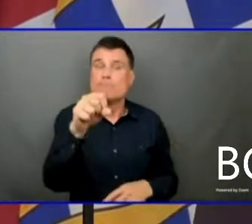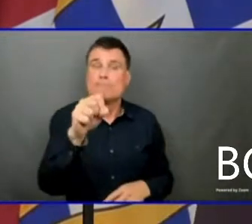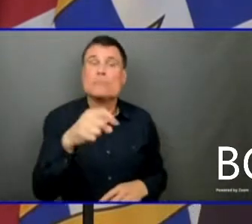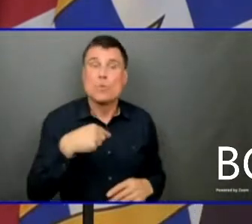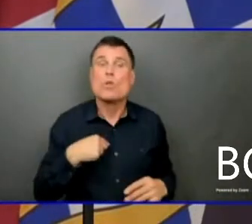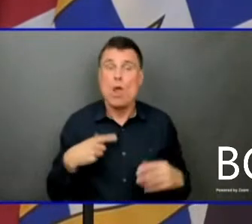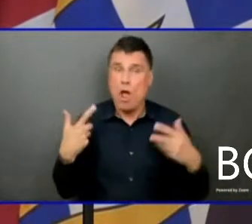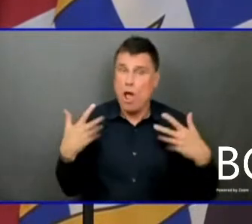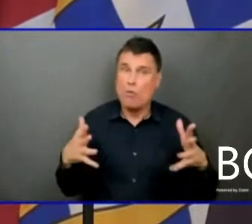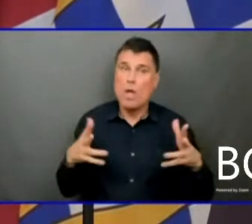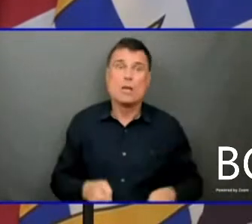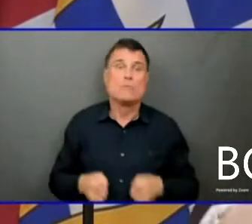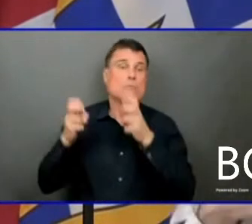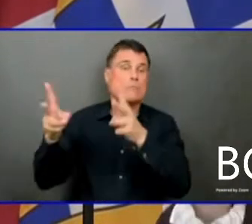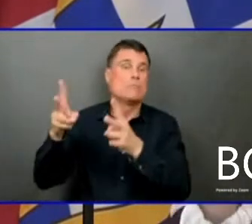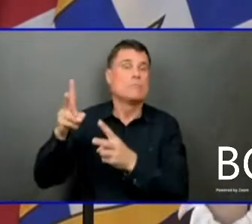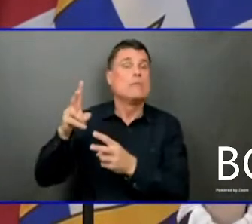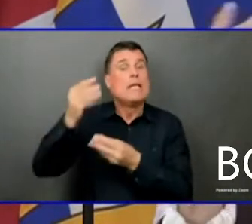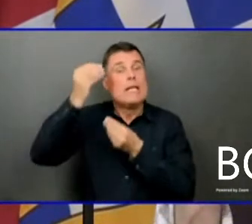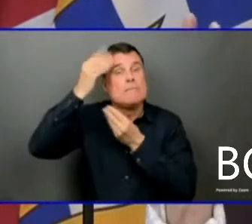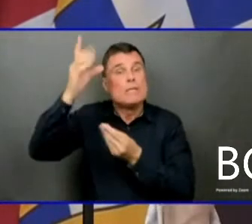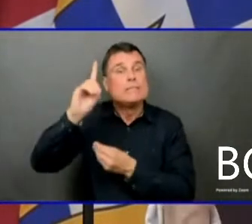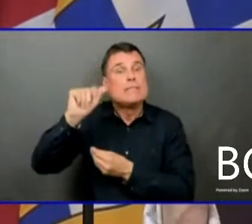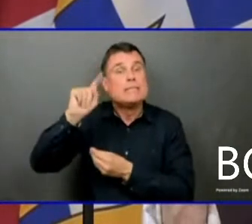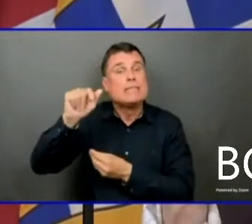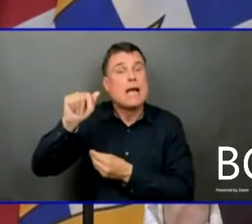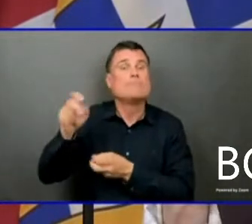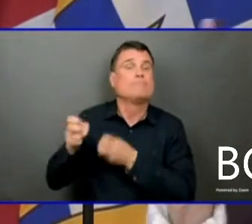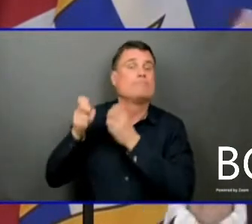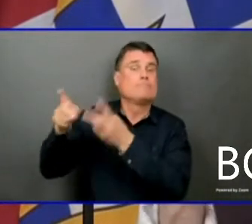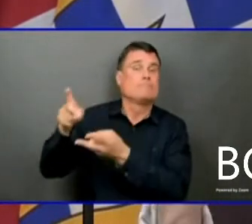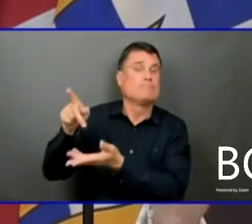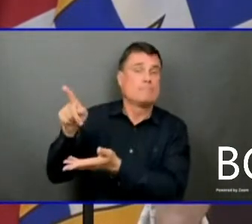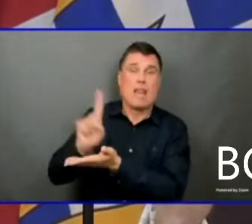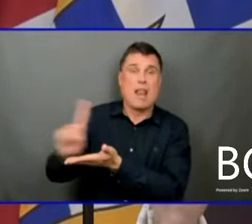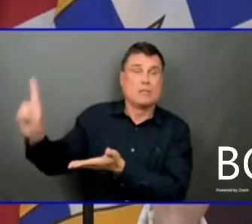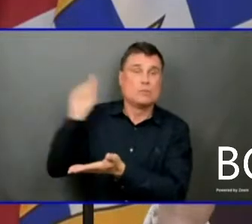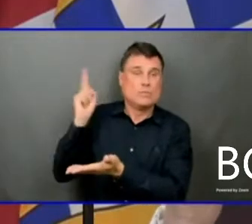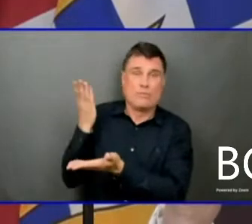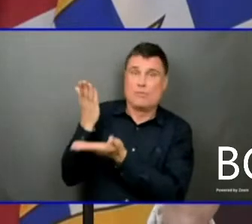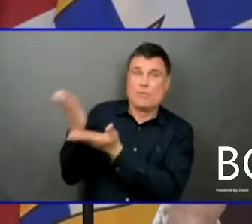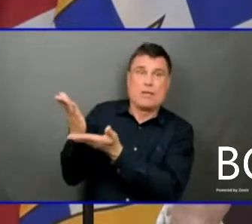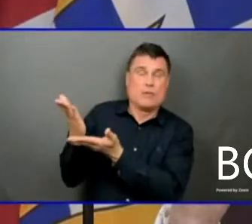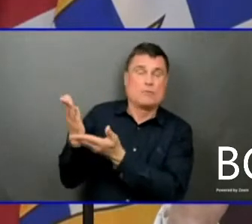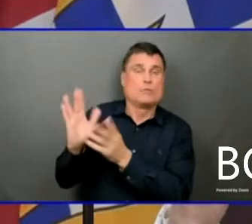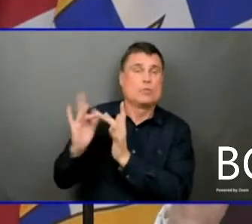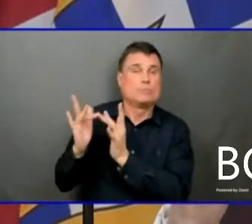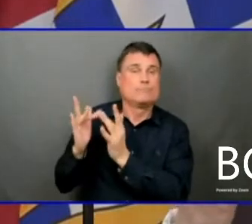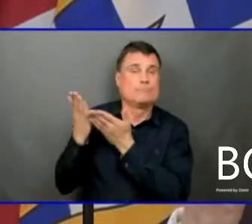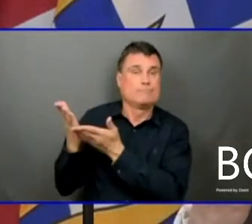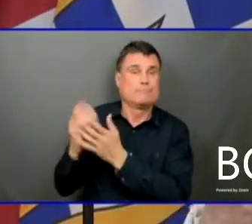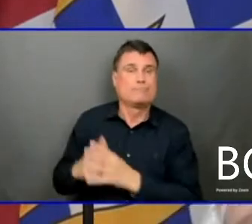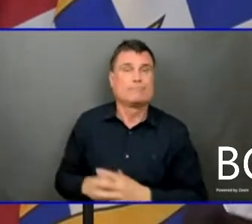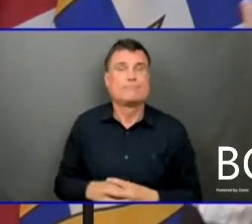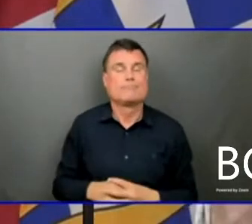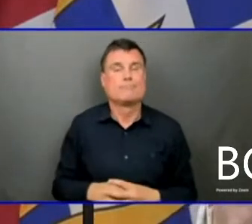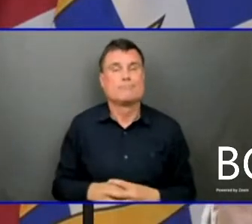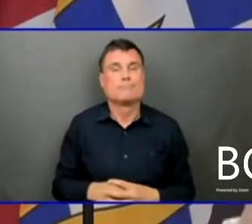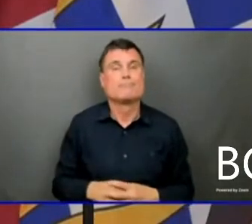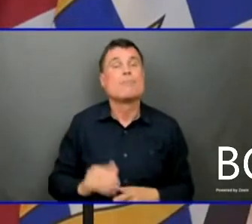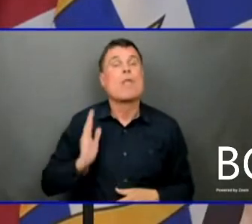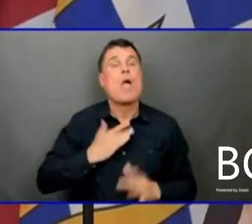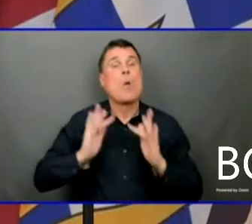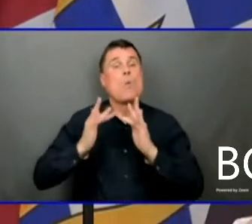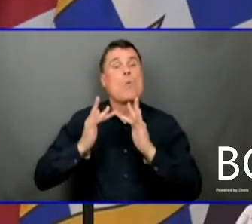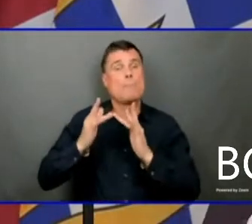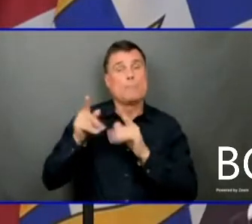多，但是这位女士我还是有点听不大懂但是你要仔细听，你天天听，其实他们有一个